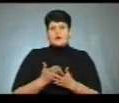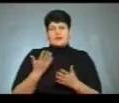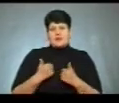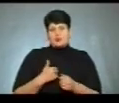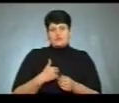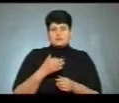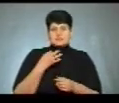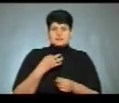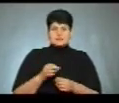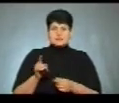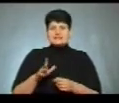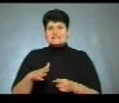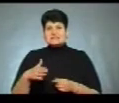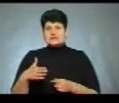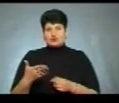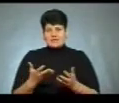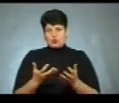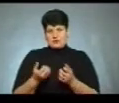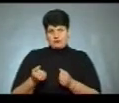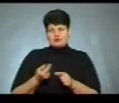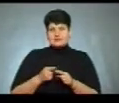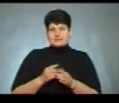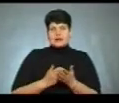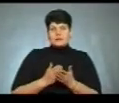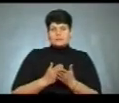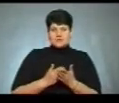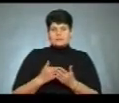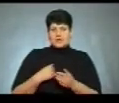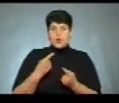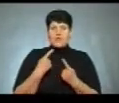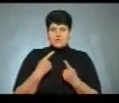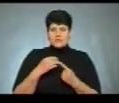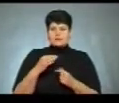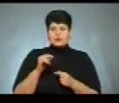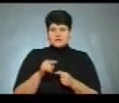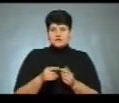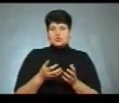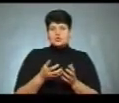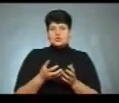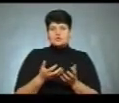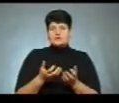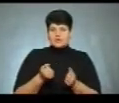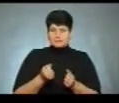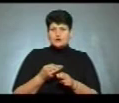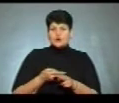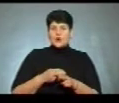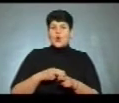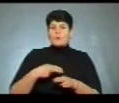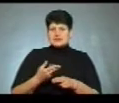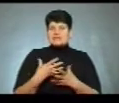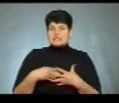розказати зі сторони отримувача цих послуг. Власне, ми говорили про те, що отримує цю компенсацію сім'я,